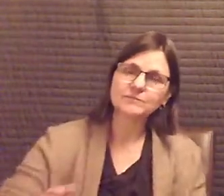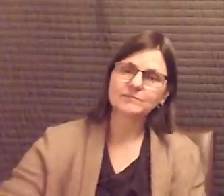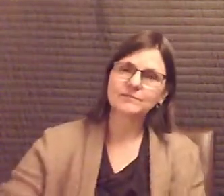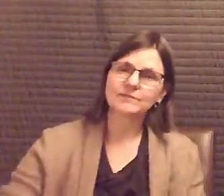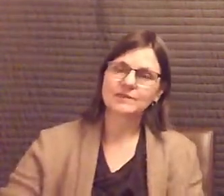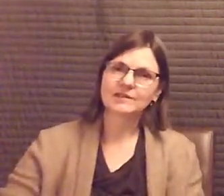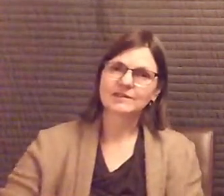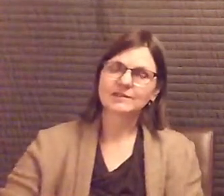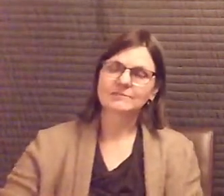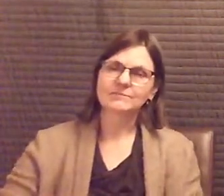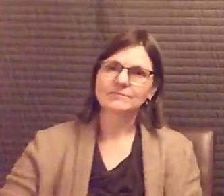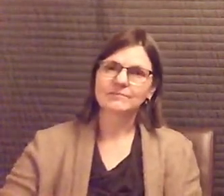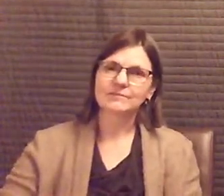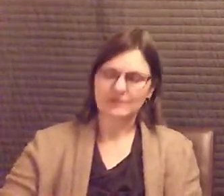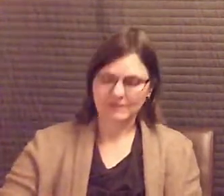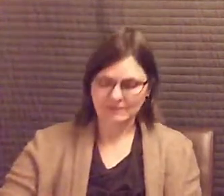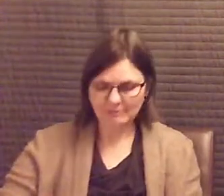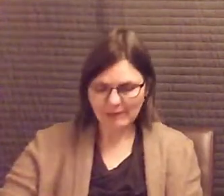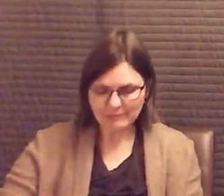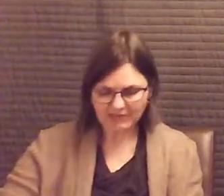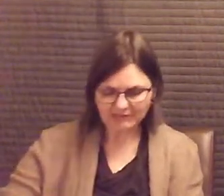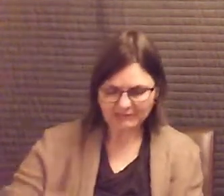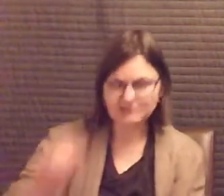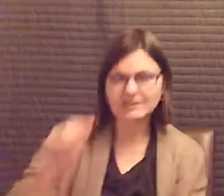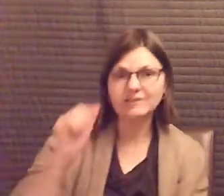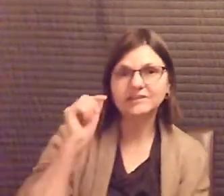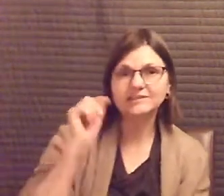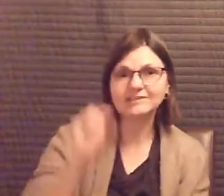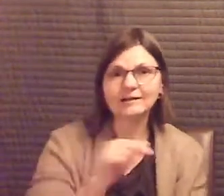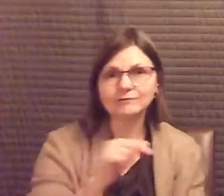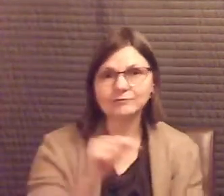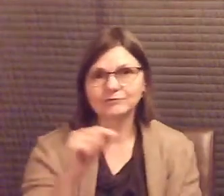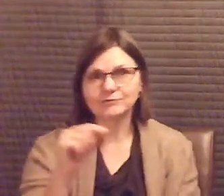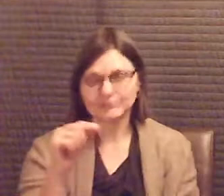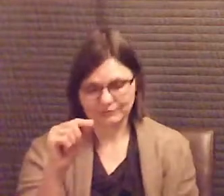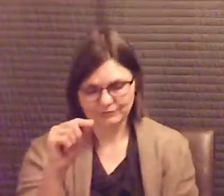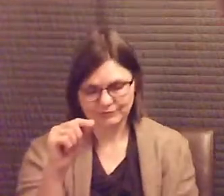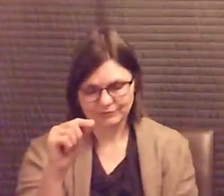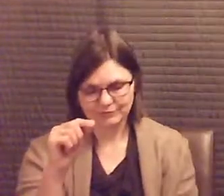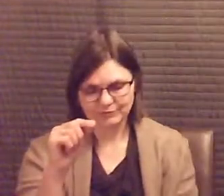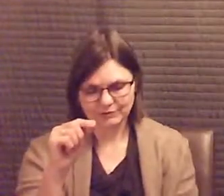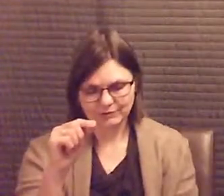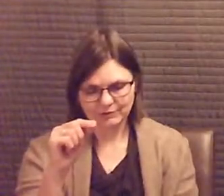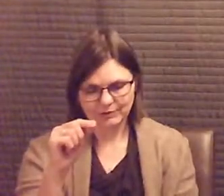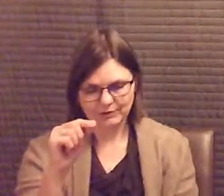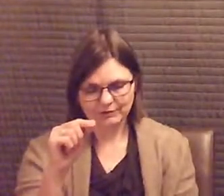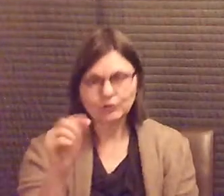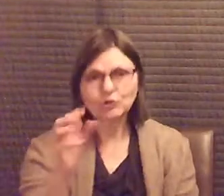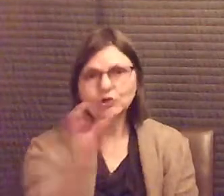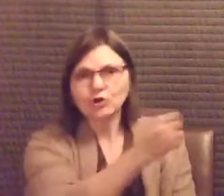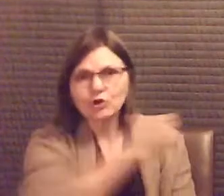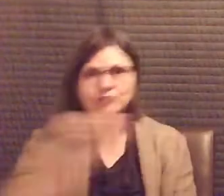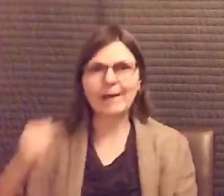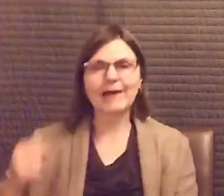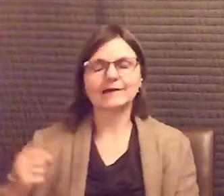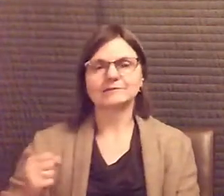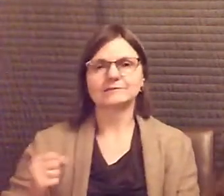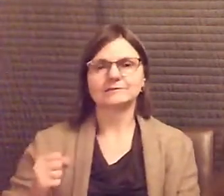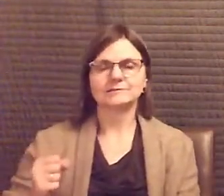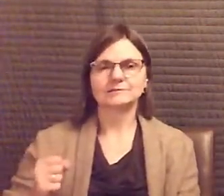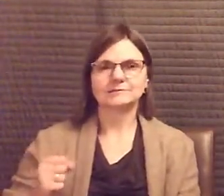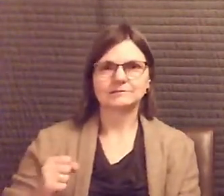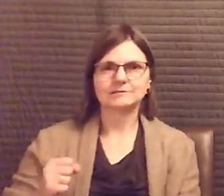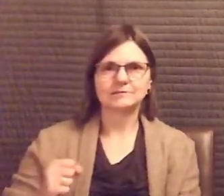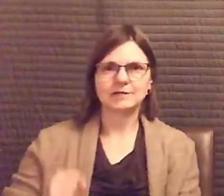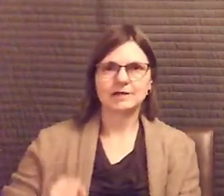b dans als de mango saus erbij gezegd dat ze dan zichzelf hoe je niet zo kunnen losmaken